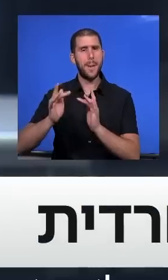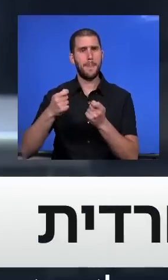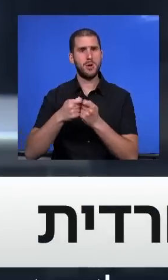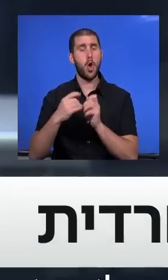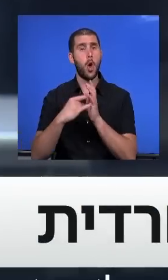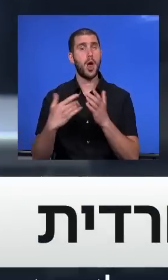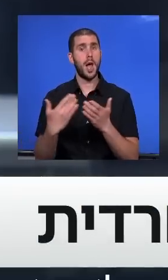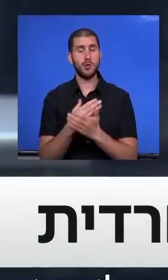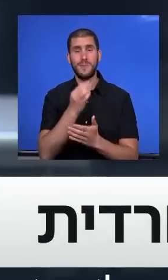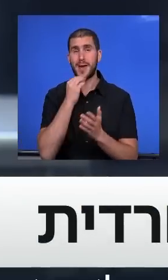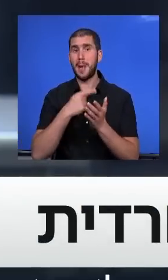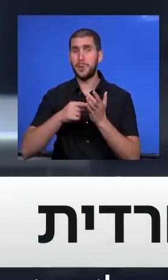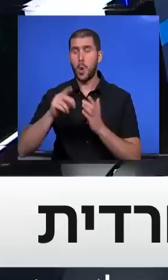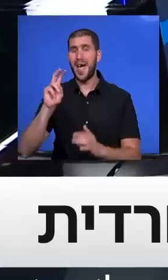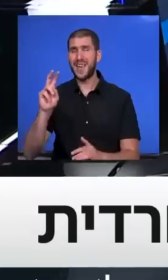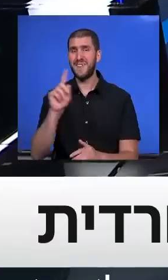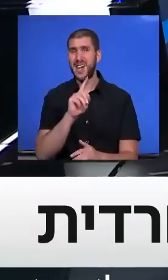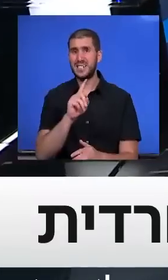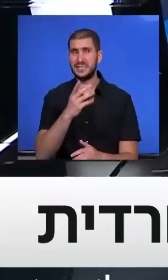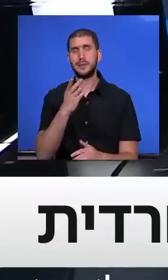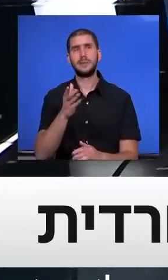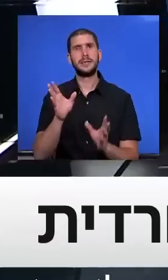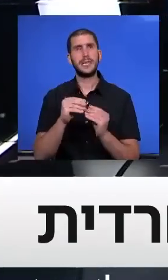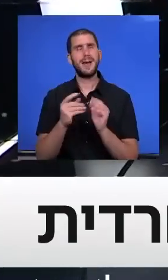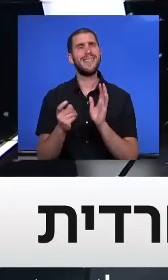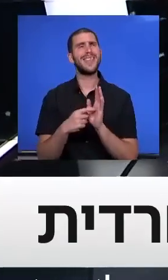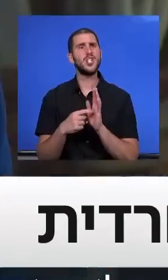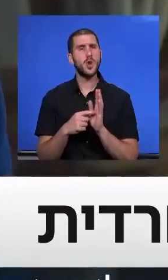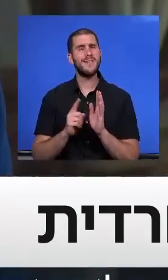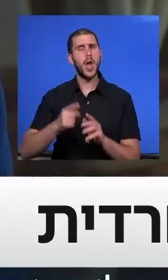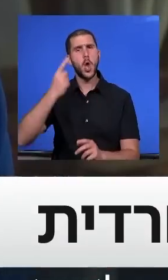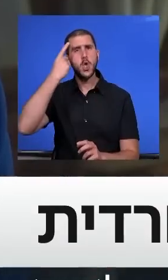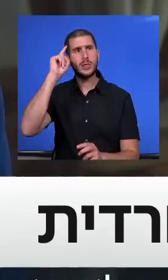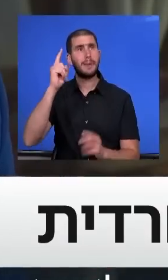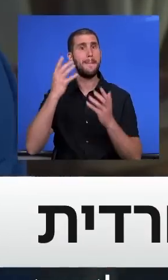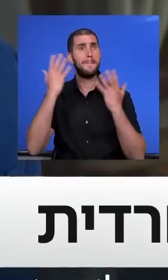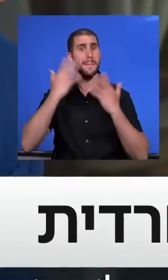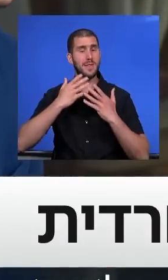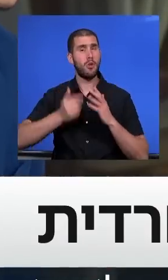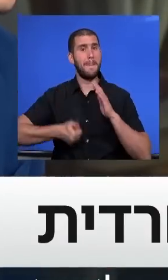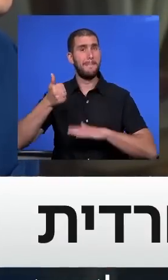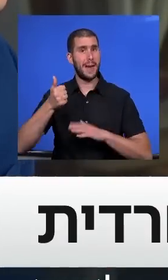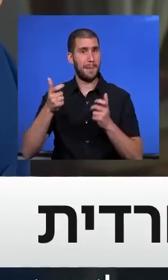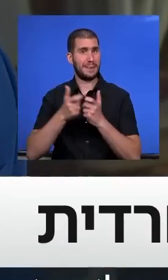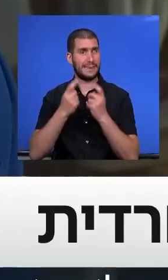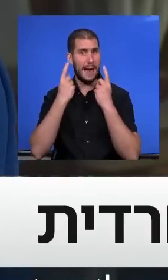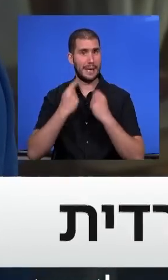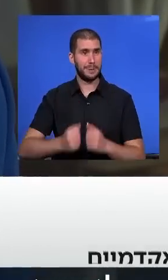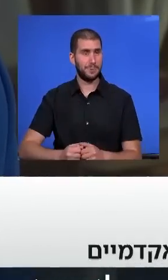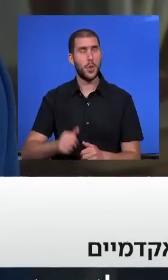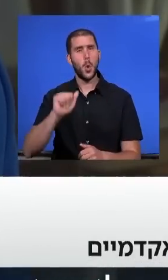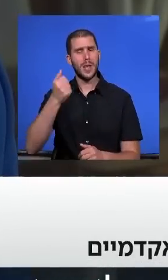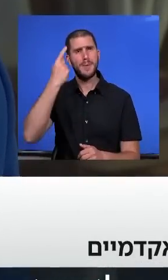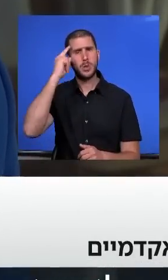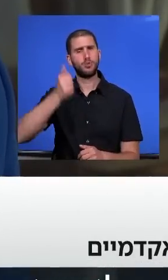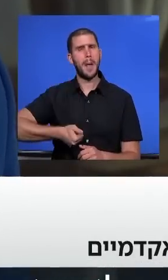החדש וגיל הפטור, עקיבא וייס, כתבנו, אנחנו אליך עם הדרישות ועם היוזמה המפתיעה של בכיר במגזר. כן, אז בואו נתחיל קודם עם יוזמה של